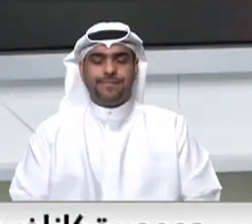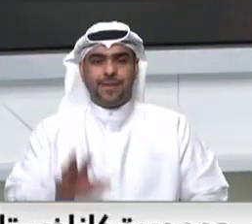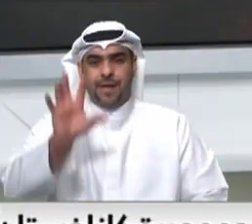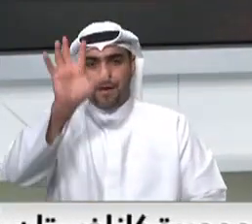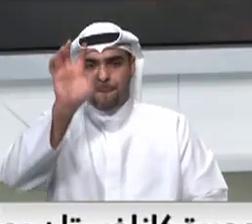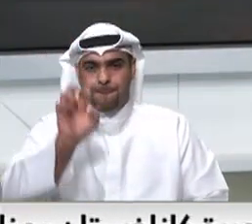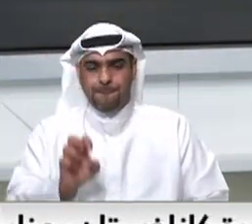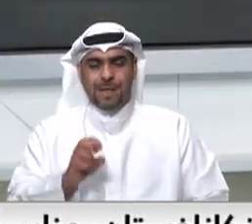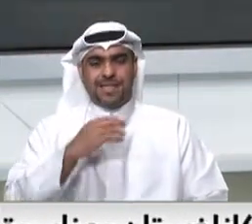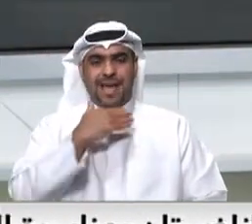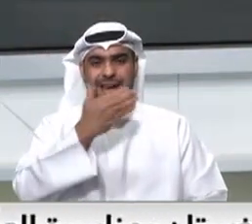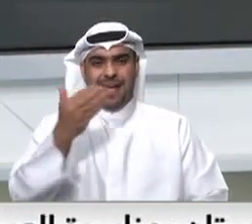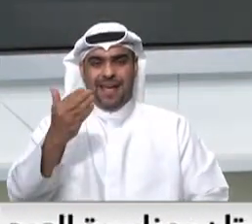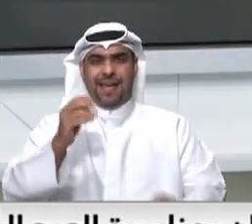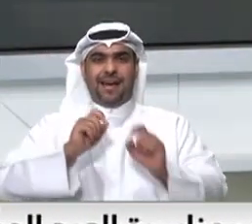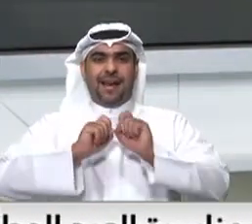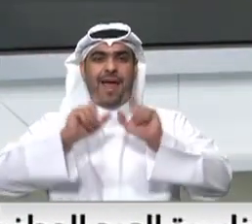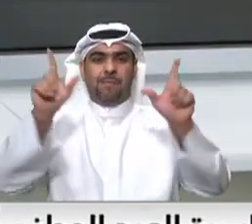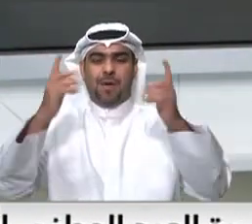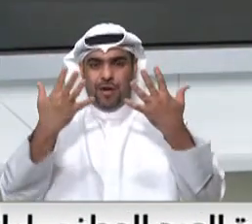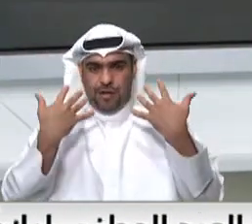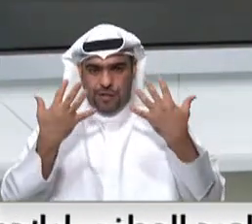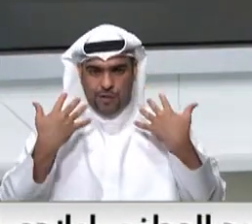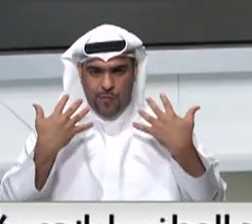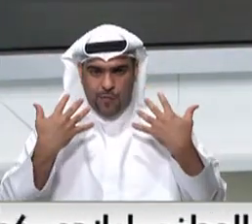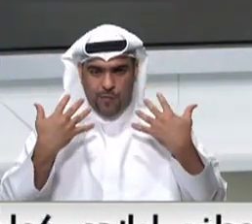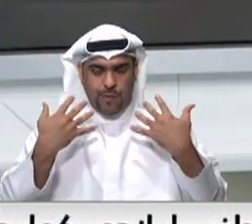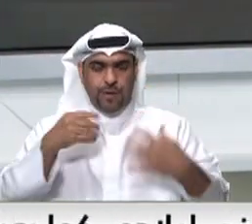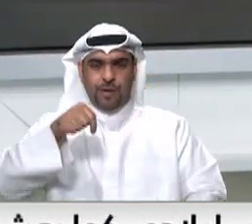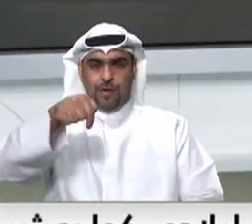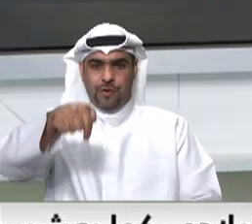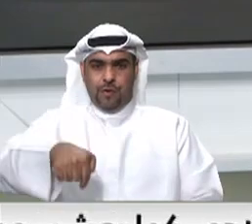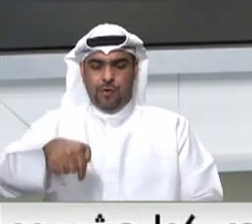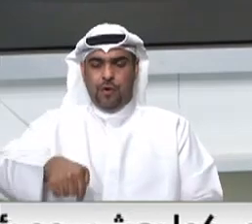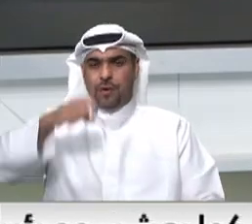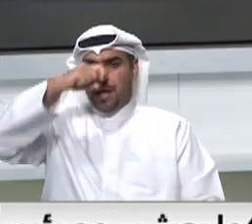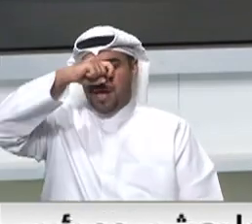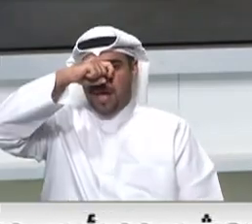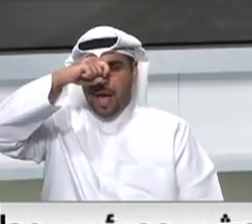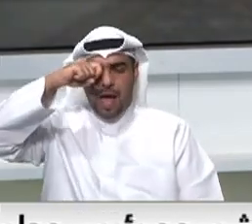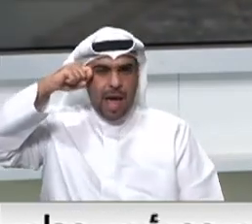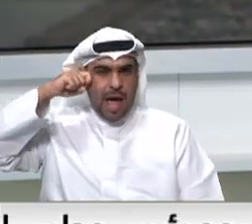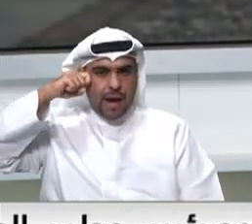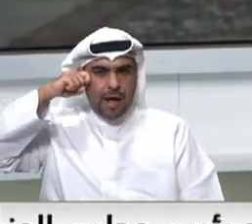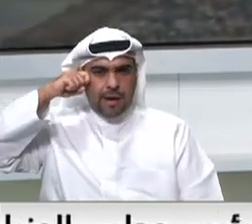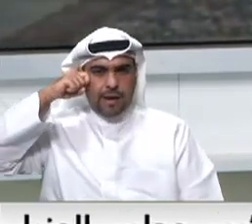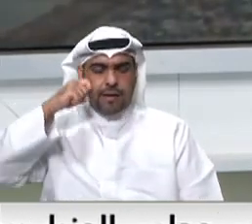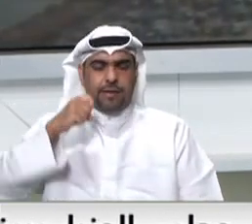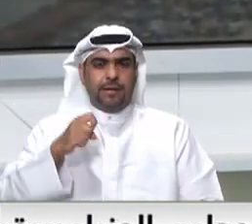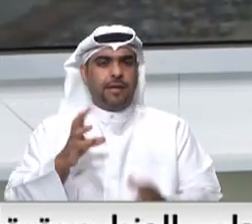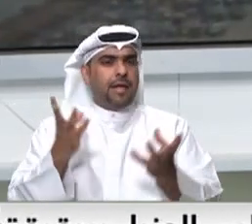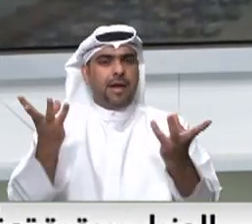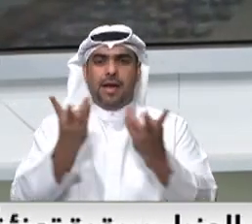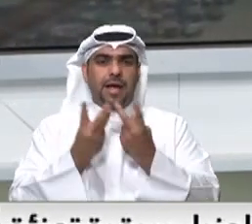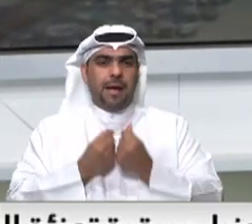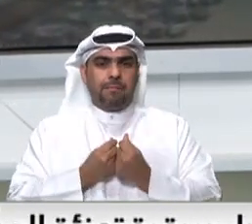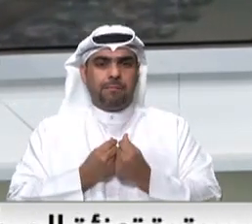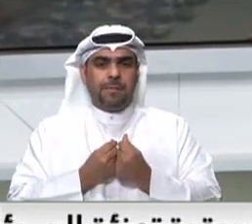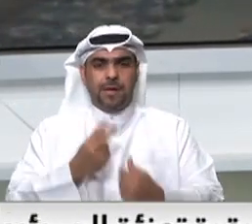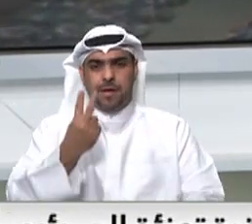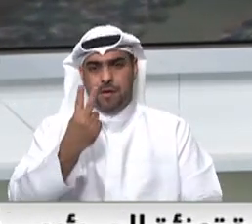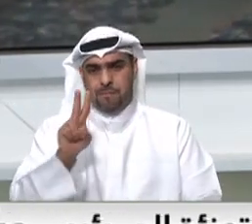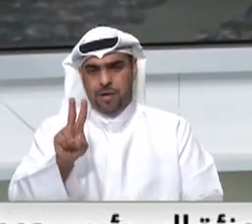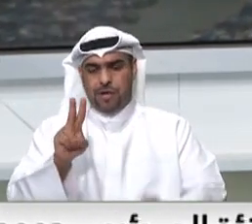نمسي عليكم بالخير اعزائي المشاهدين الاجواء الحاليه اجواء معتدله وتصل درجات الحراره في معظم المناطق البريه ما بين ال